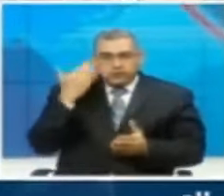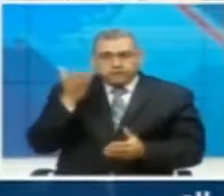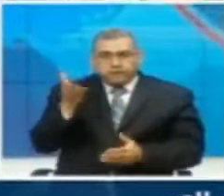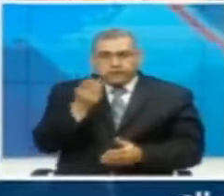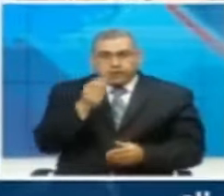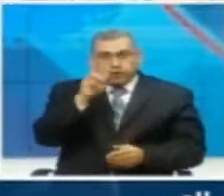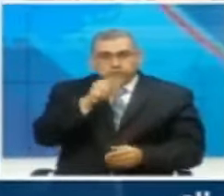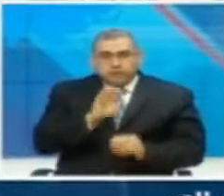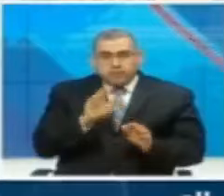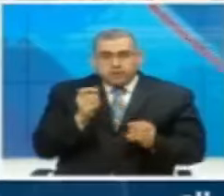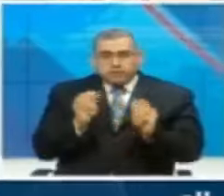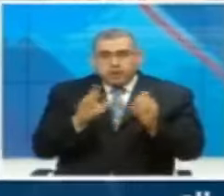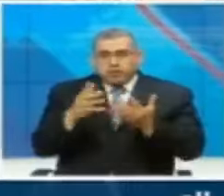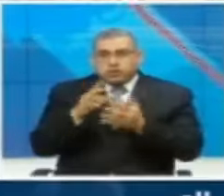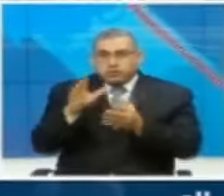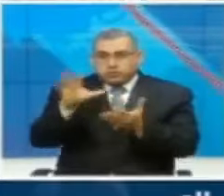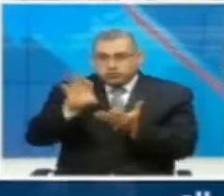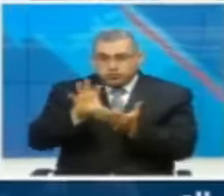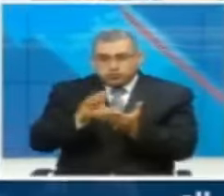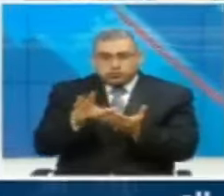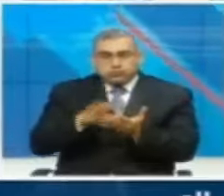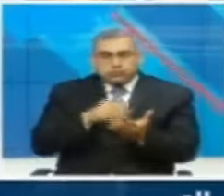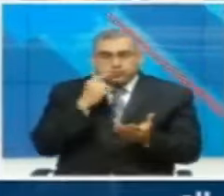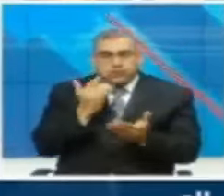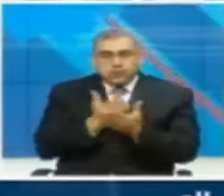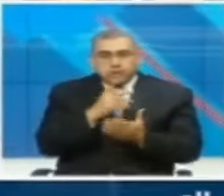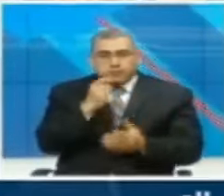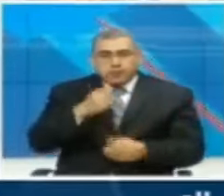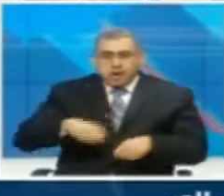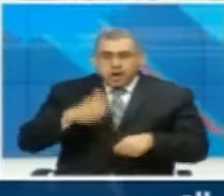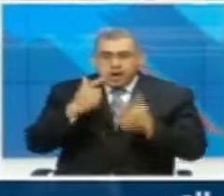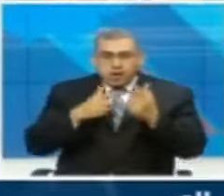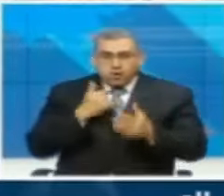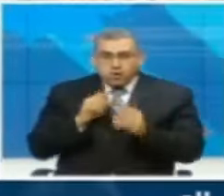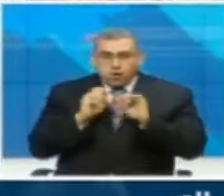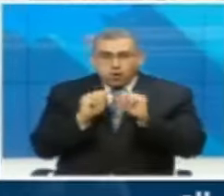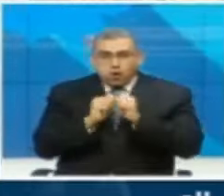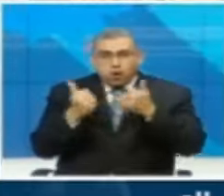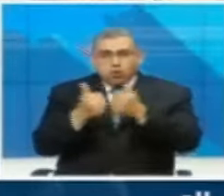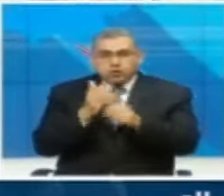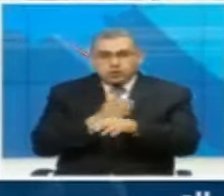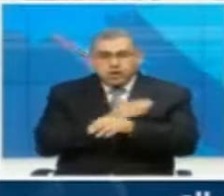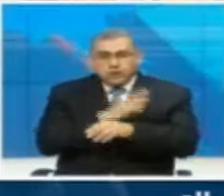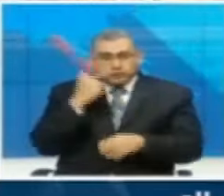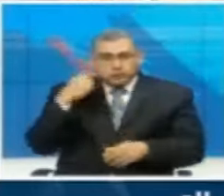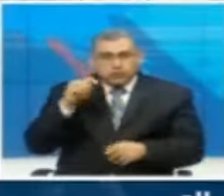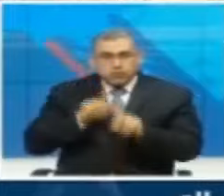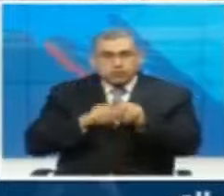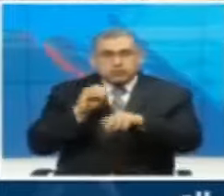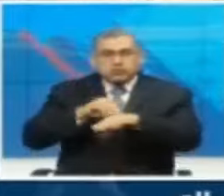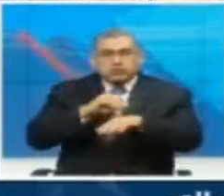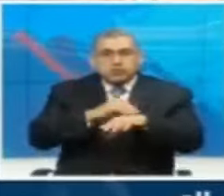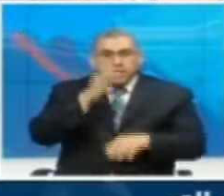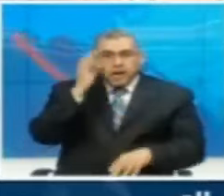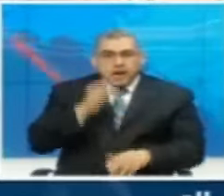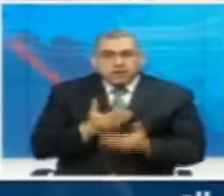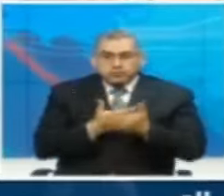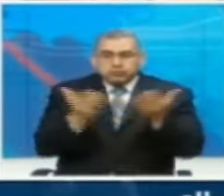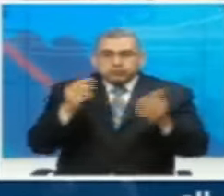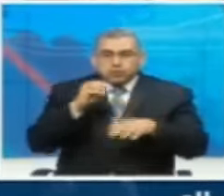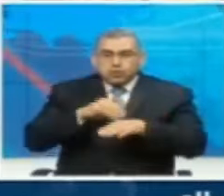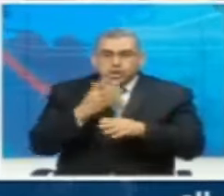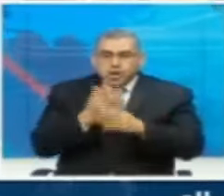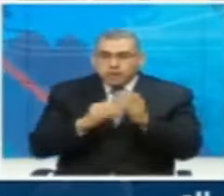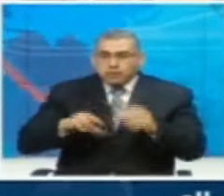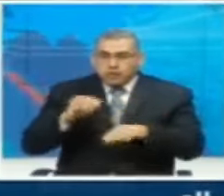بفلوس. إحنا ده رفع عن كاهل الأسرة المصرية، فكان ده واحد من الحاجات اللي كنت بقول للمديرين انشروا الخبر لأولادنا